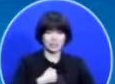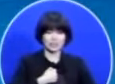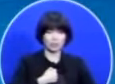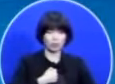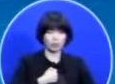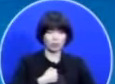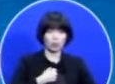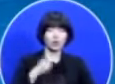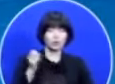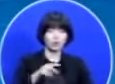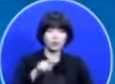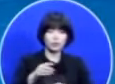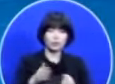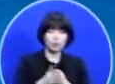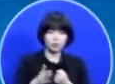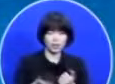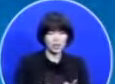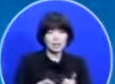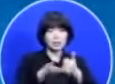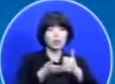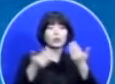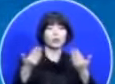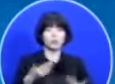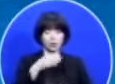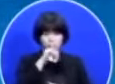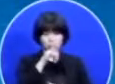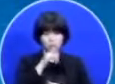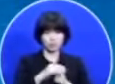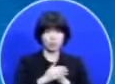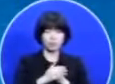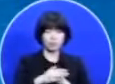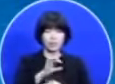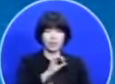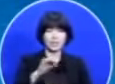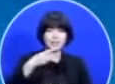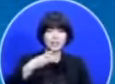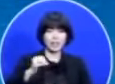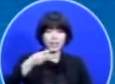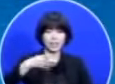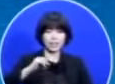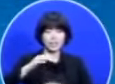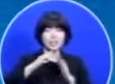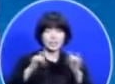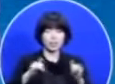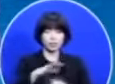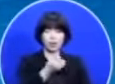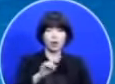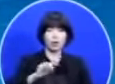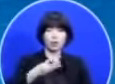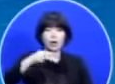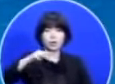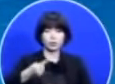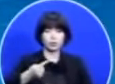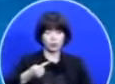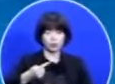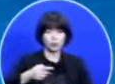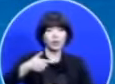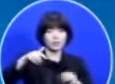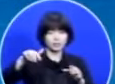그로 인해서 존경을 받고 있었어요 이태리 사람들에게 왈도 파 교인 개신교도